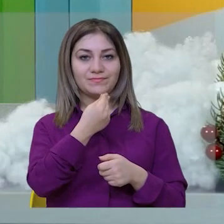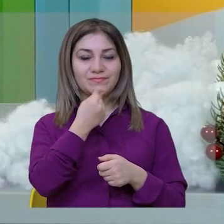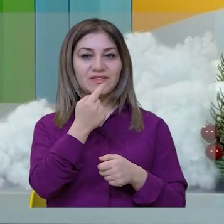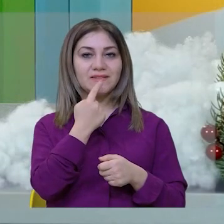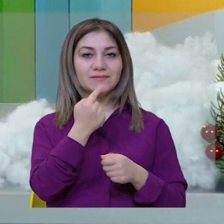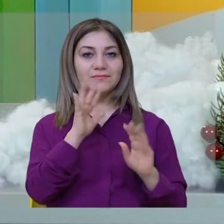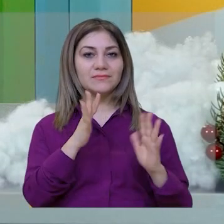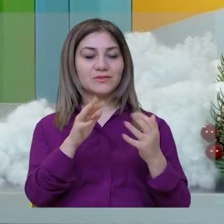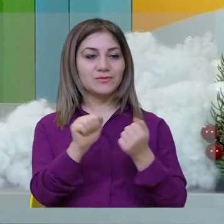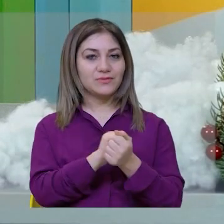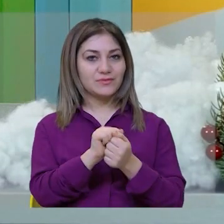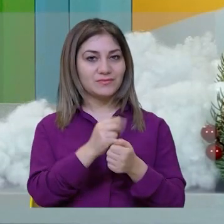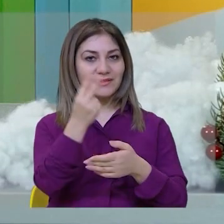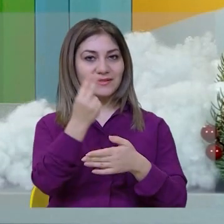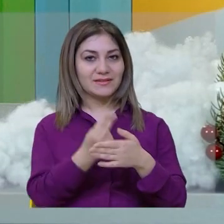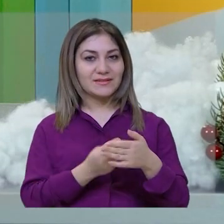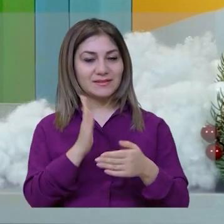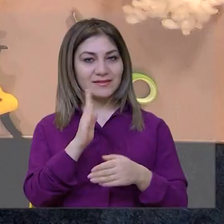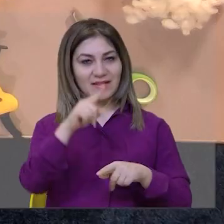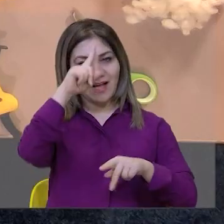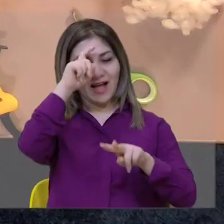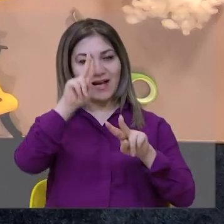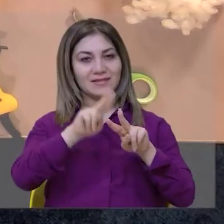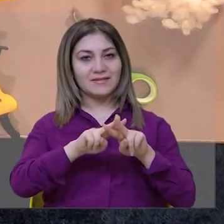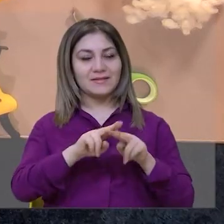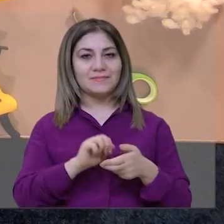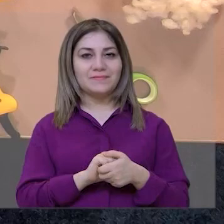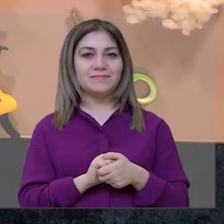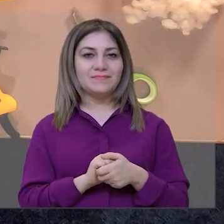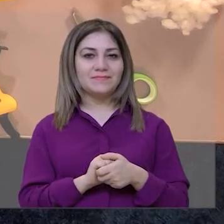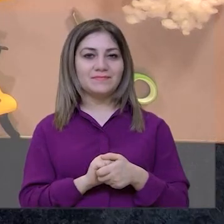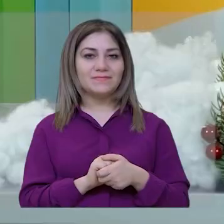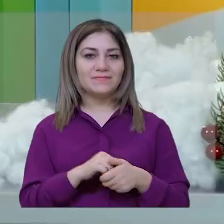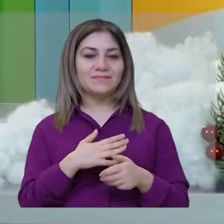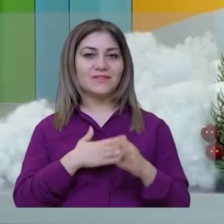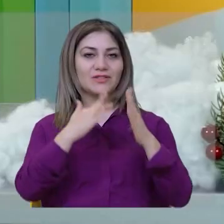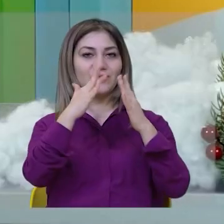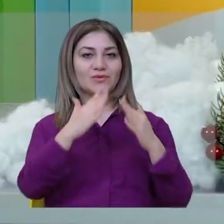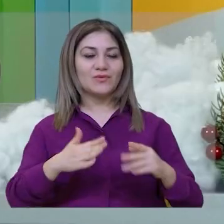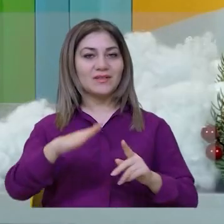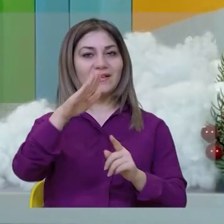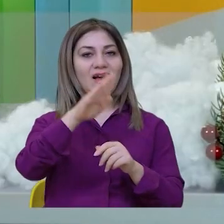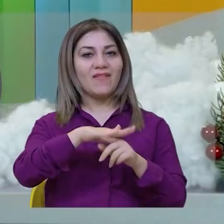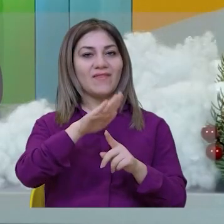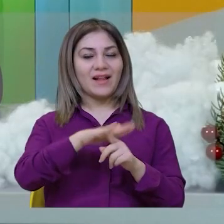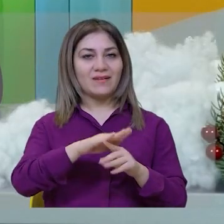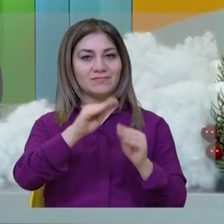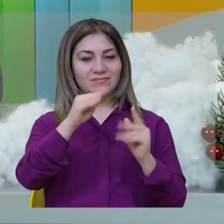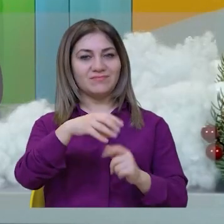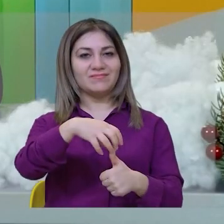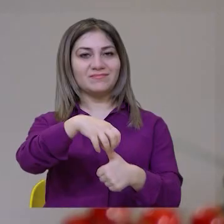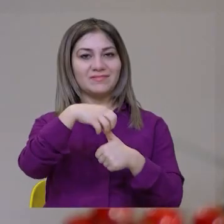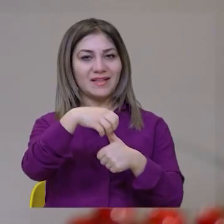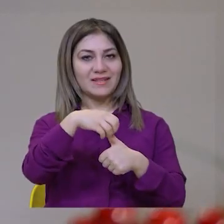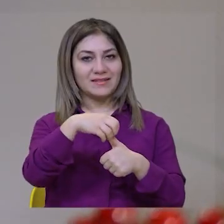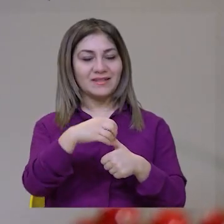կարմիր փայլուն թղթի վրա կնկարեմ աստղ, որը կդնենք մեր եղևնու գագաթին։ Աստղը